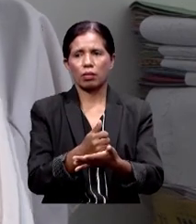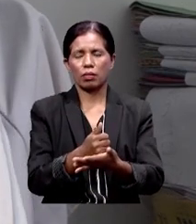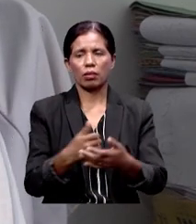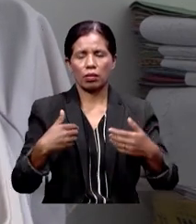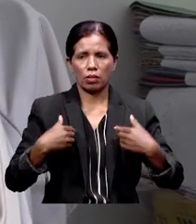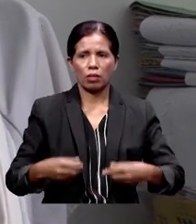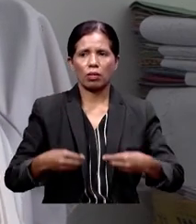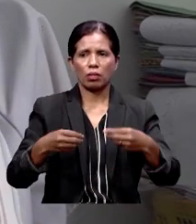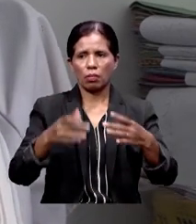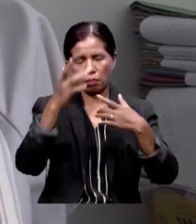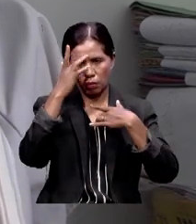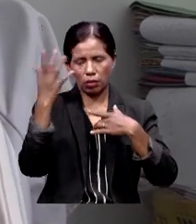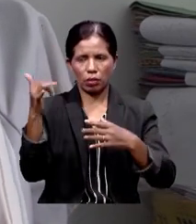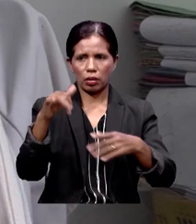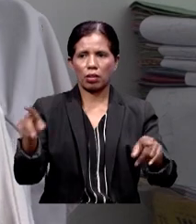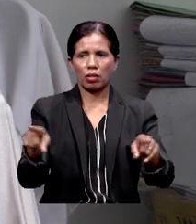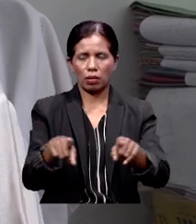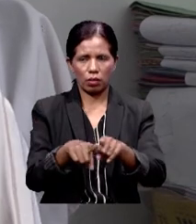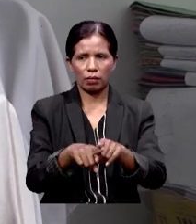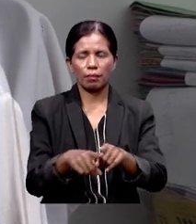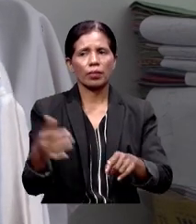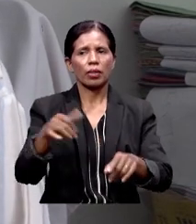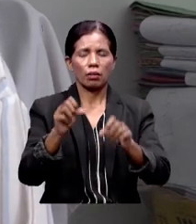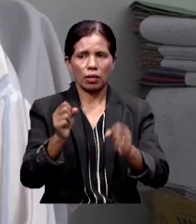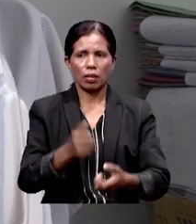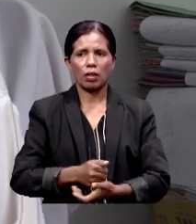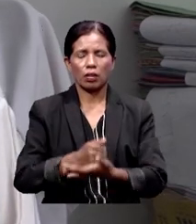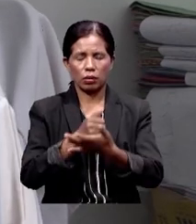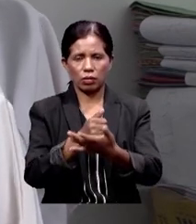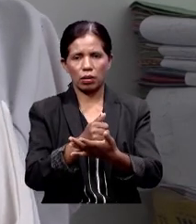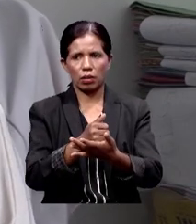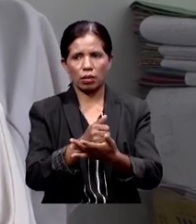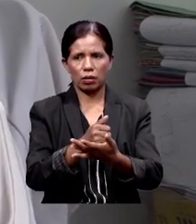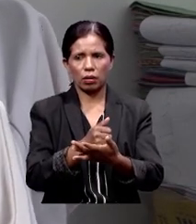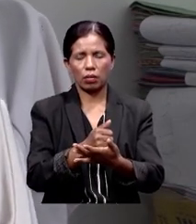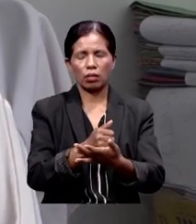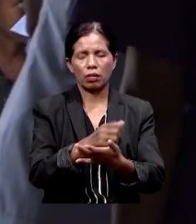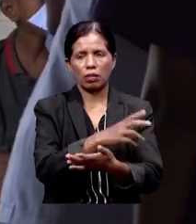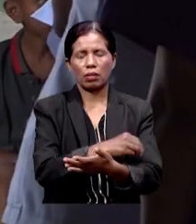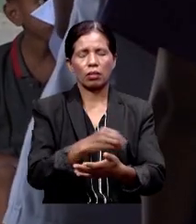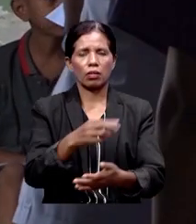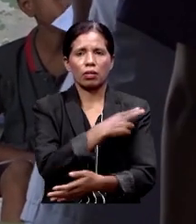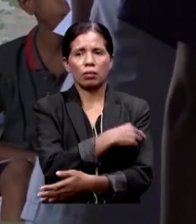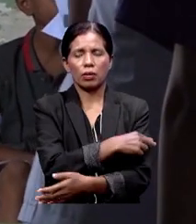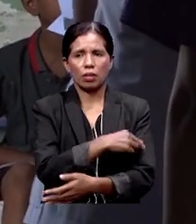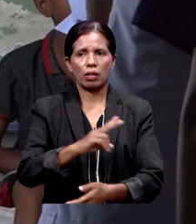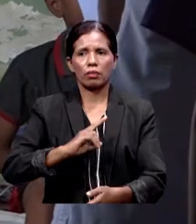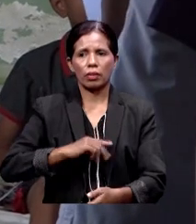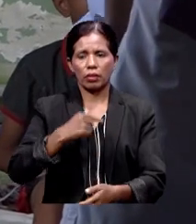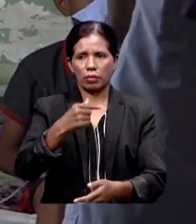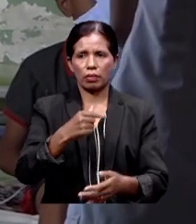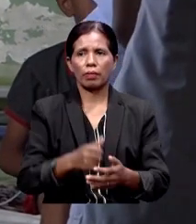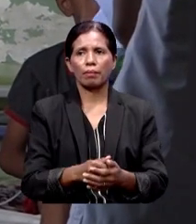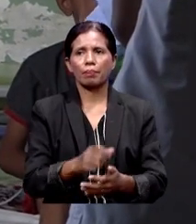kapasitado liu ba moras sira ne sandenge entang sira bele trata moras ia Centro Saúde Internamento Veracruz. Centro